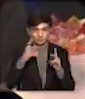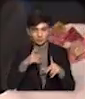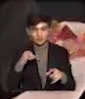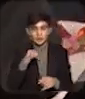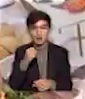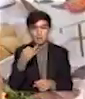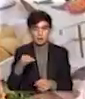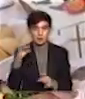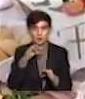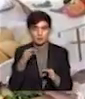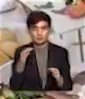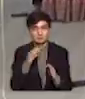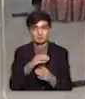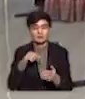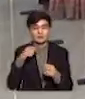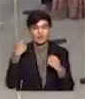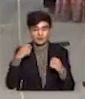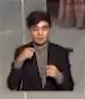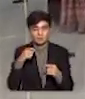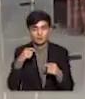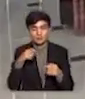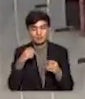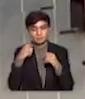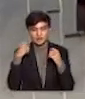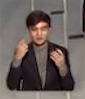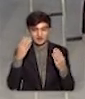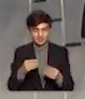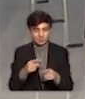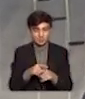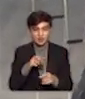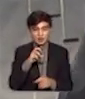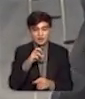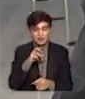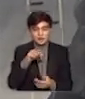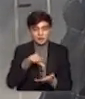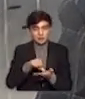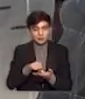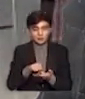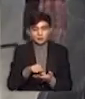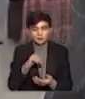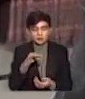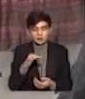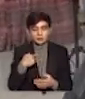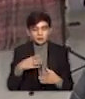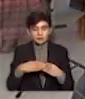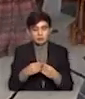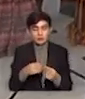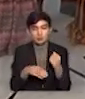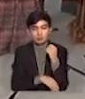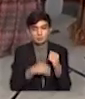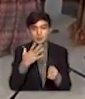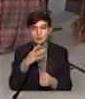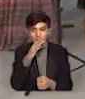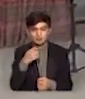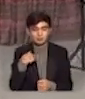бұл той шүкір той. Бұл айтқан кезде енді шүкіршілік той ғой. Біздің отбасымызда осы соңғы 5 жылда анам